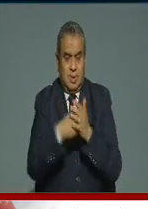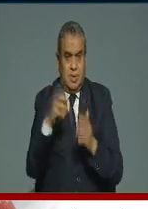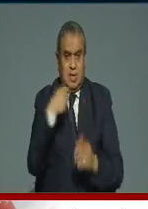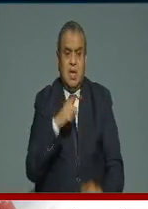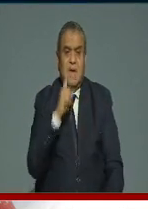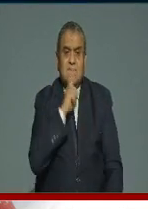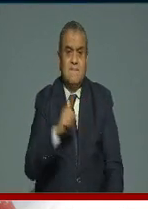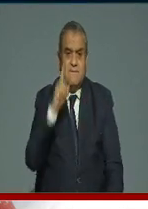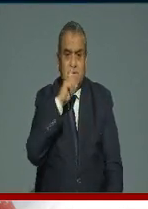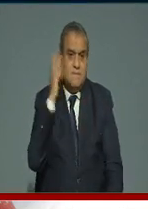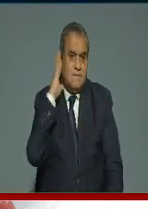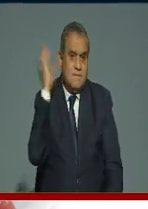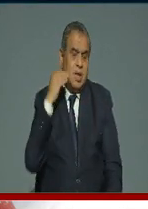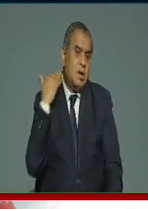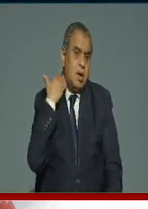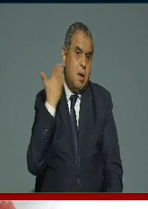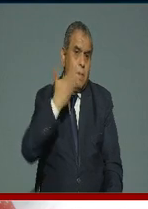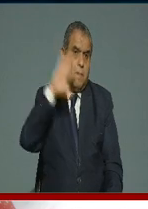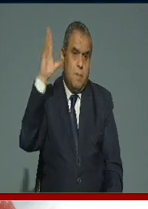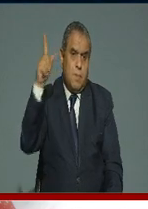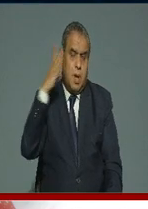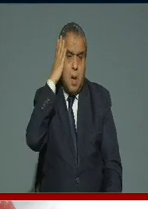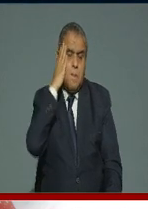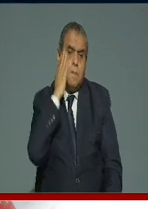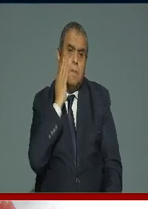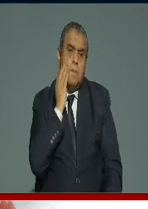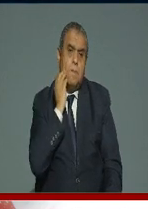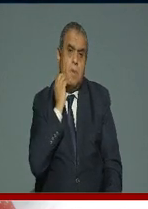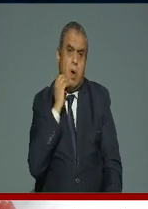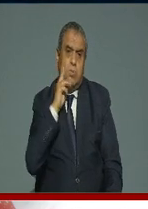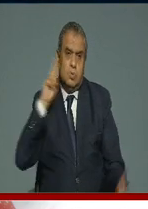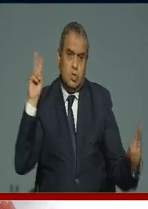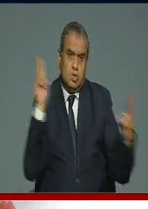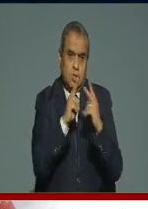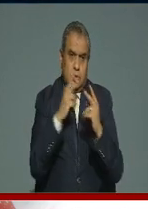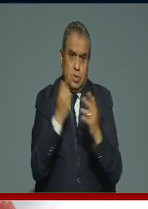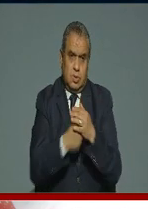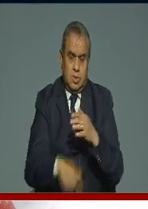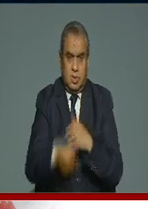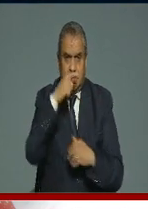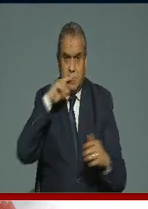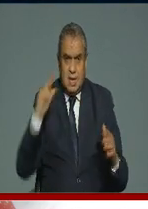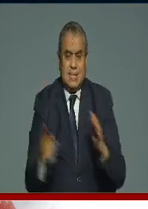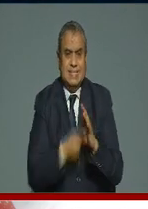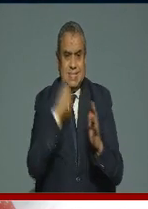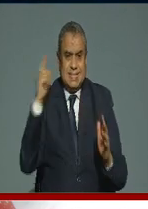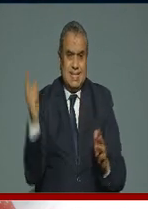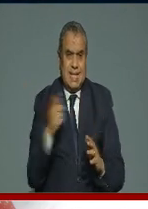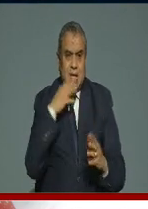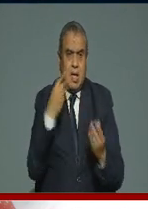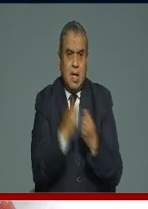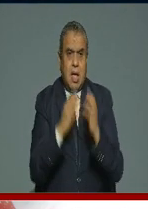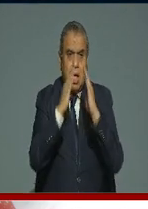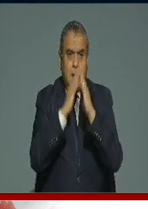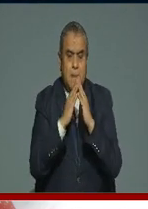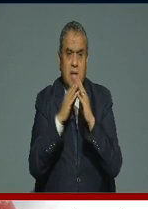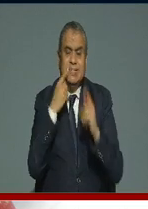مصرية وأفتخر ومبسوطة أن أنا موجودة النهاردة معاكم في حدث إنساني زي ده مصر كلها